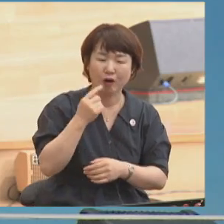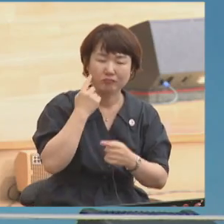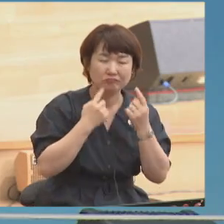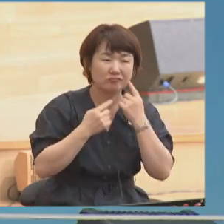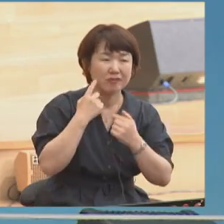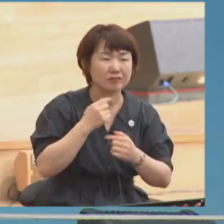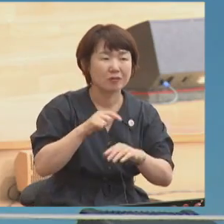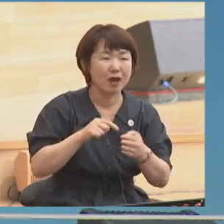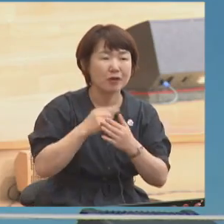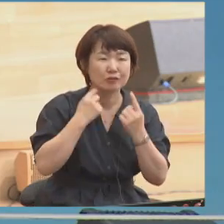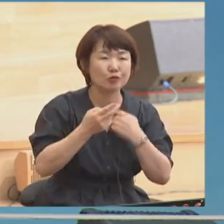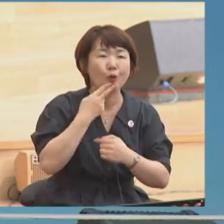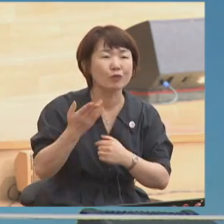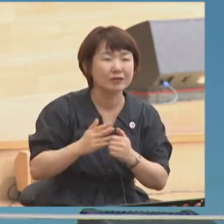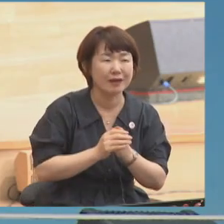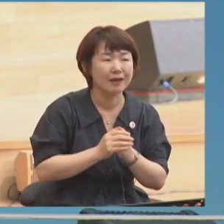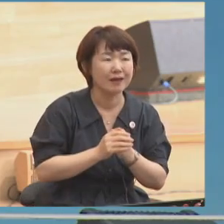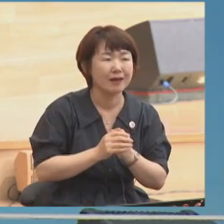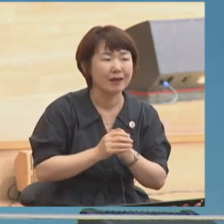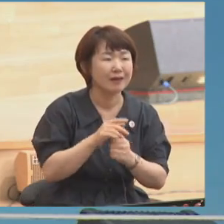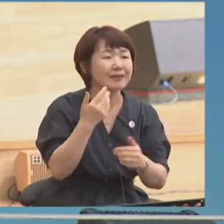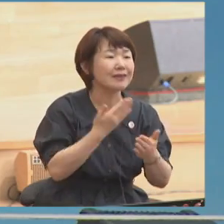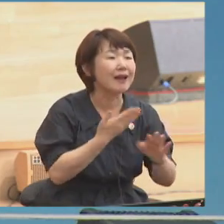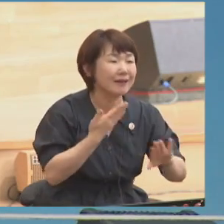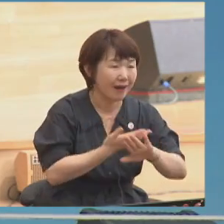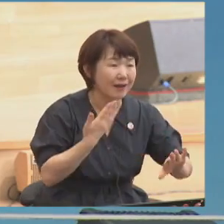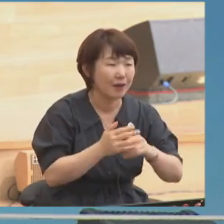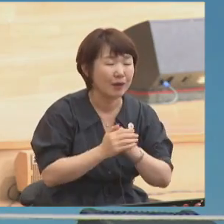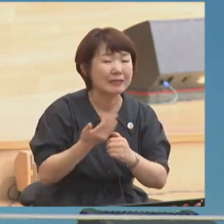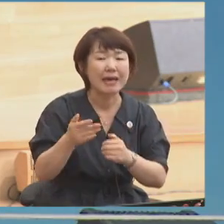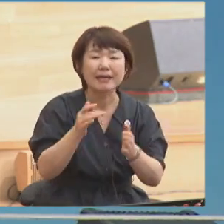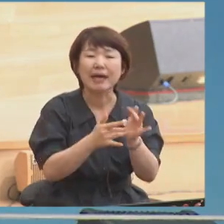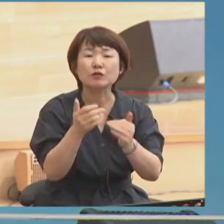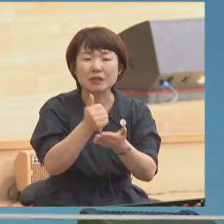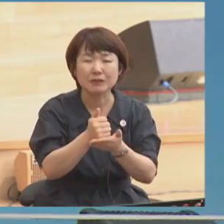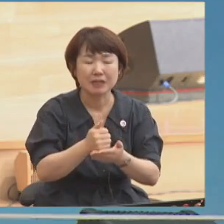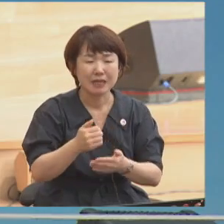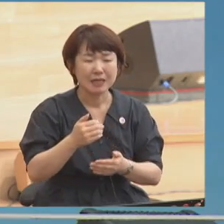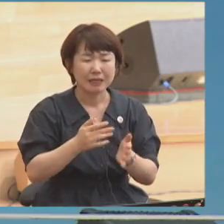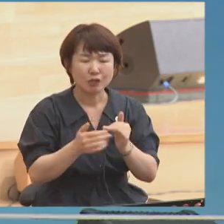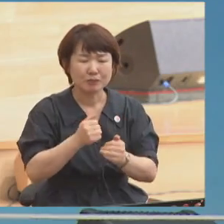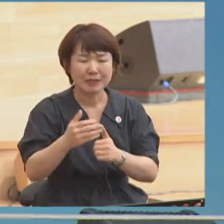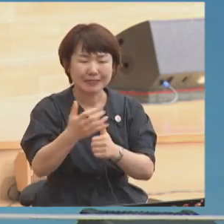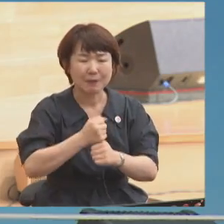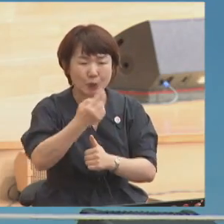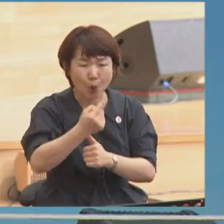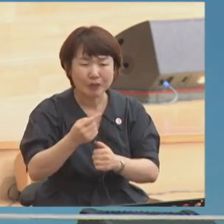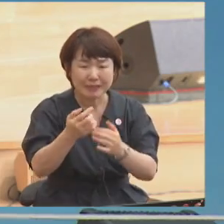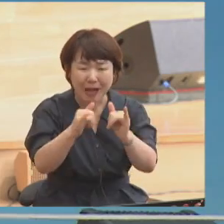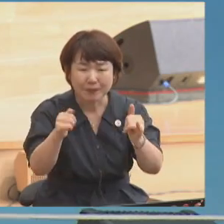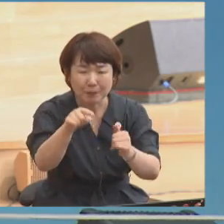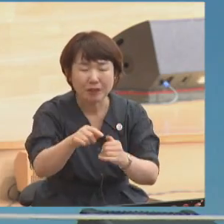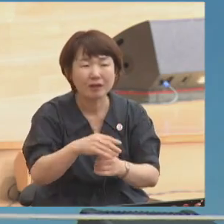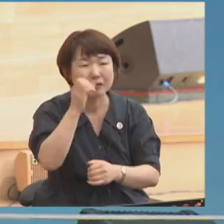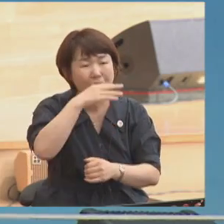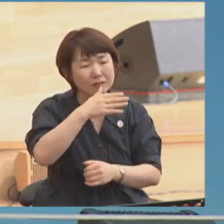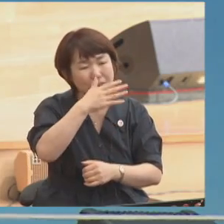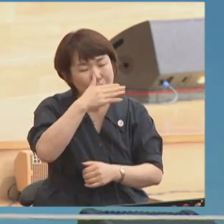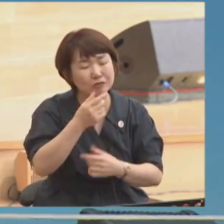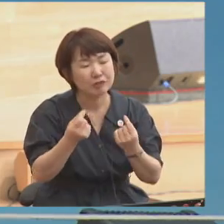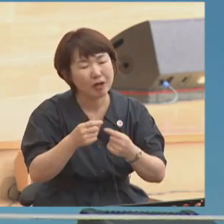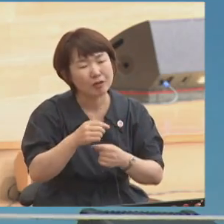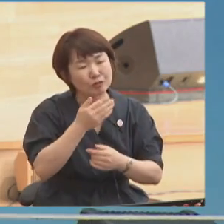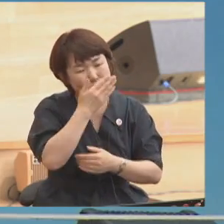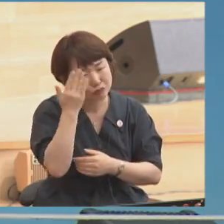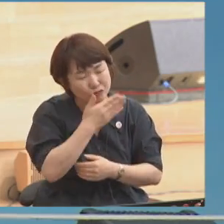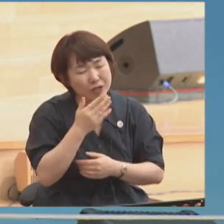않고. 반면에 예수님은 어떻게 해요? 자기를 잡으러 온 사람들, 그들을 향해서 완전 숙맥처럼 잡혀가셨어요.